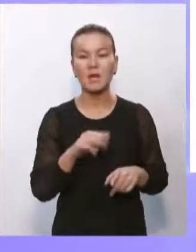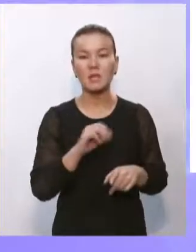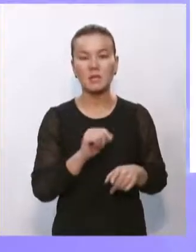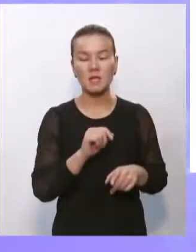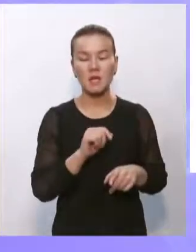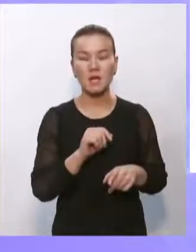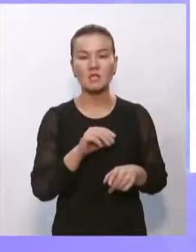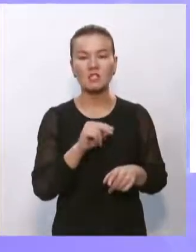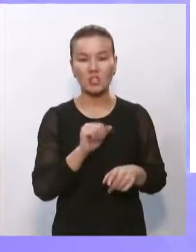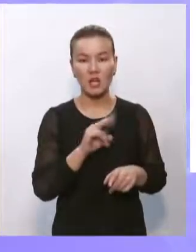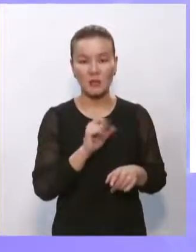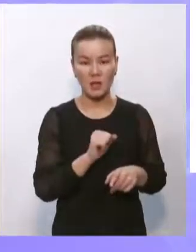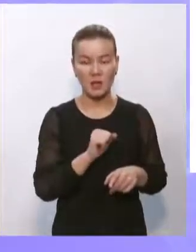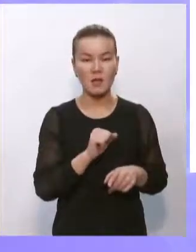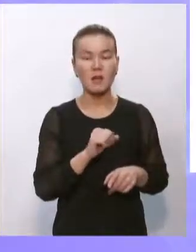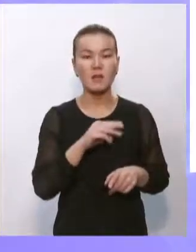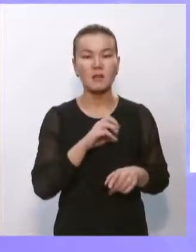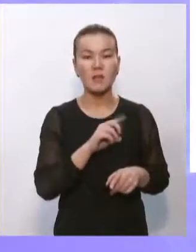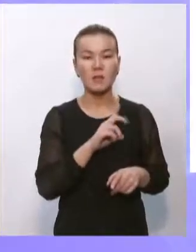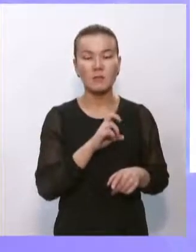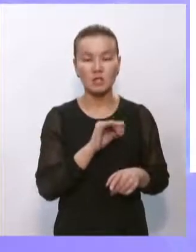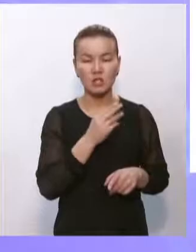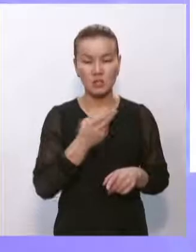кардан киши жасашат.